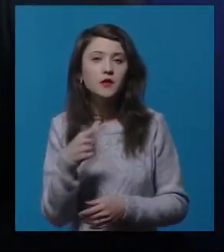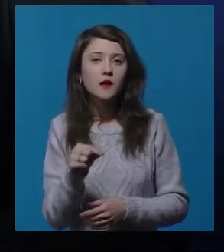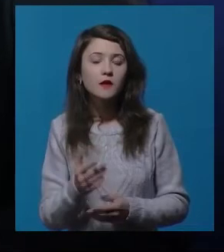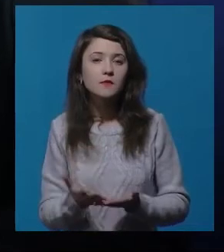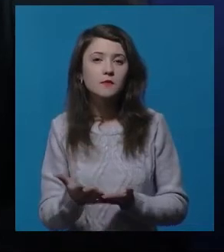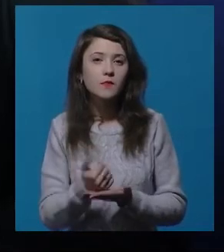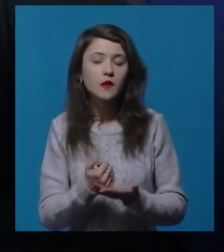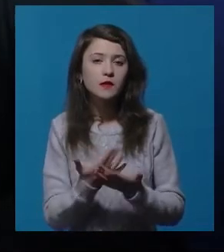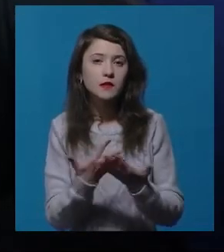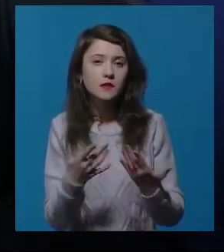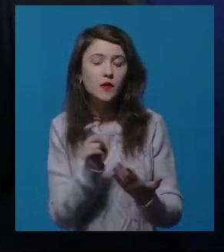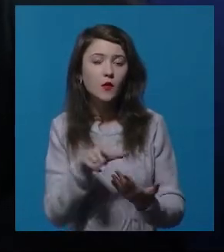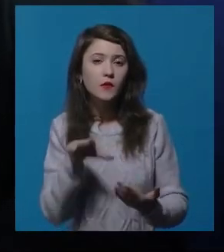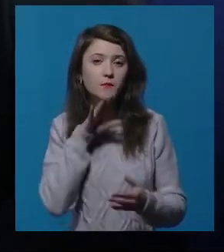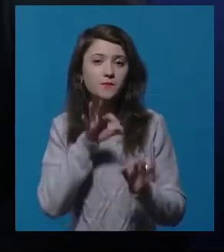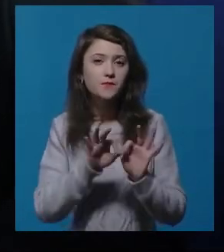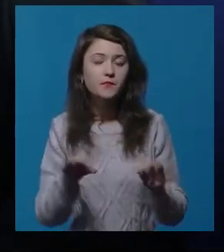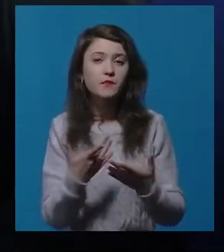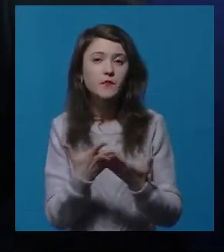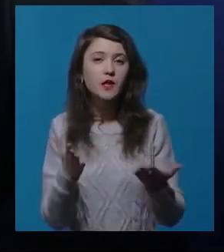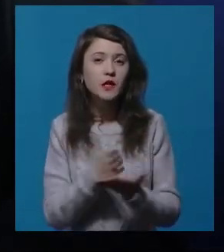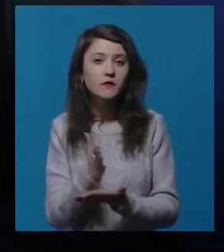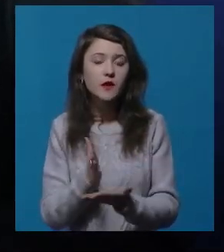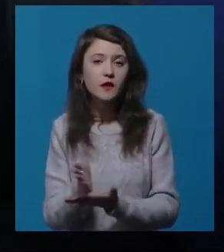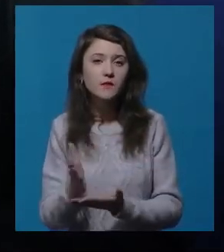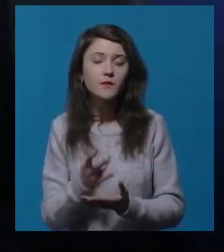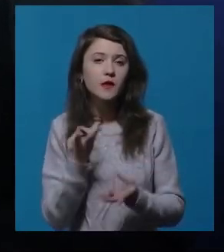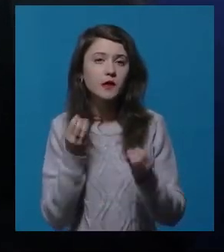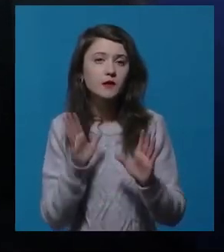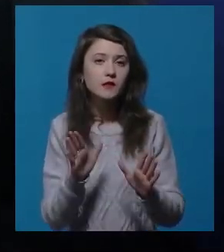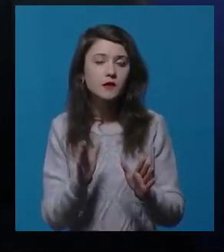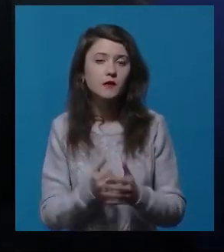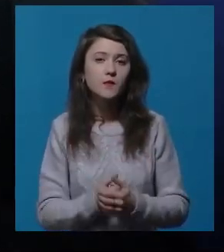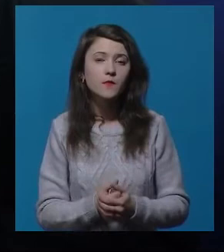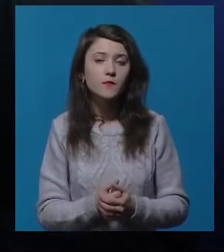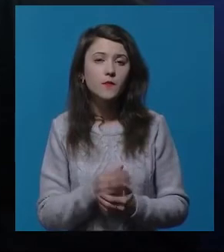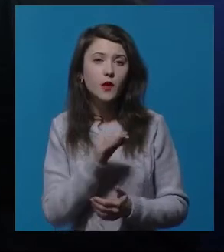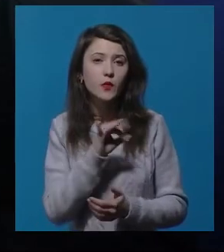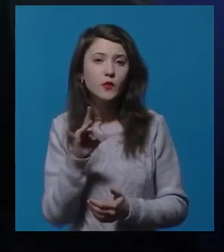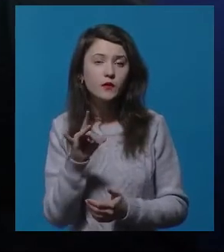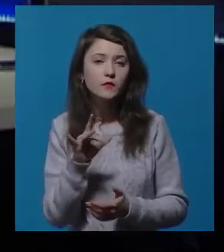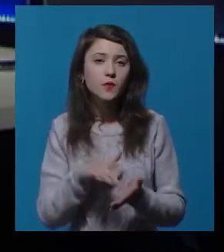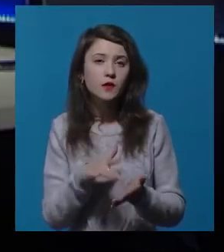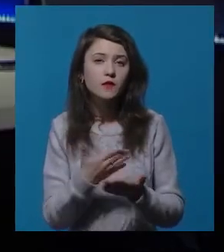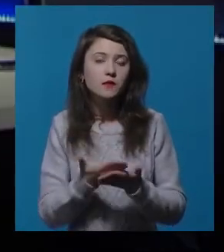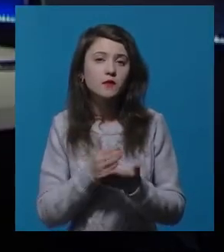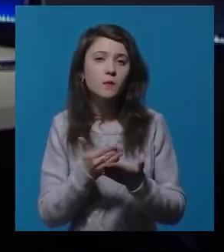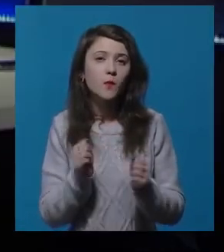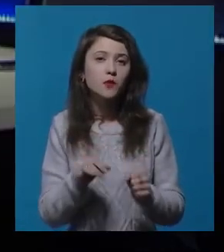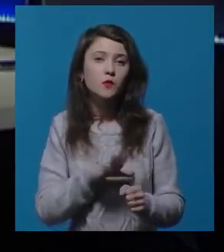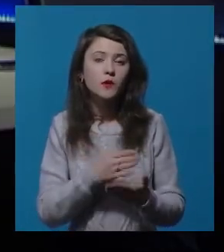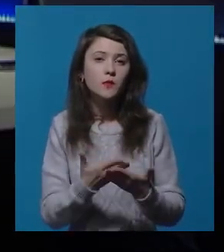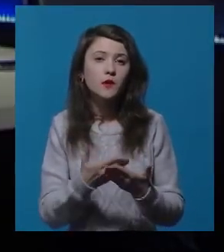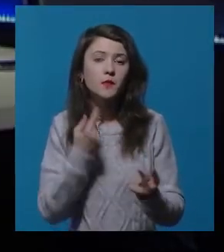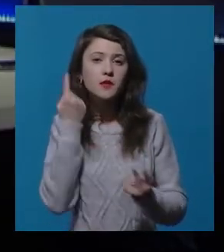різні експерти з різних сфер юриспруденції, не тільки юриспруденції, це може бути там психологія, різні